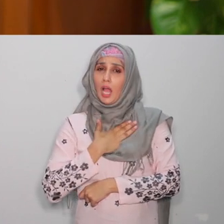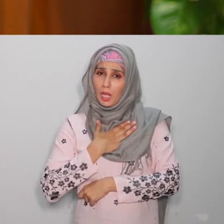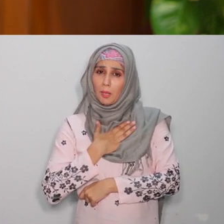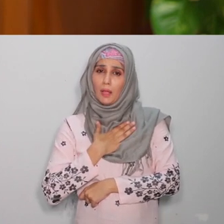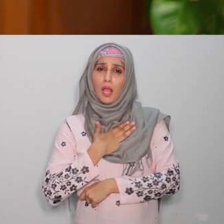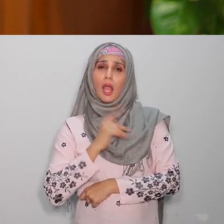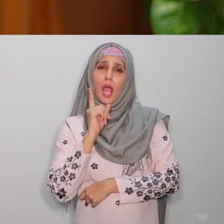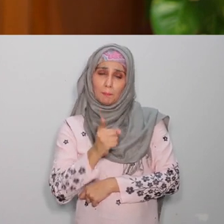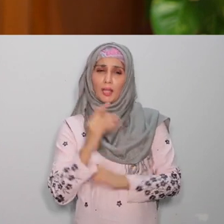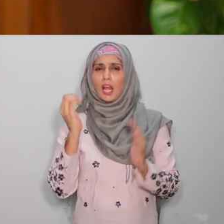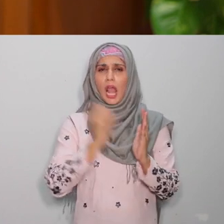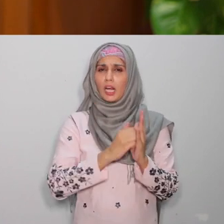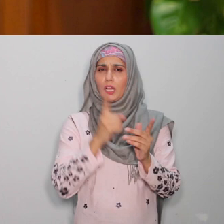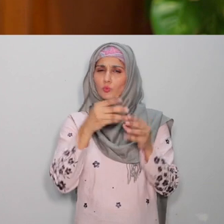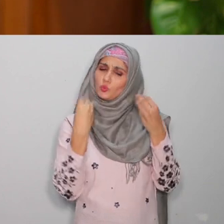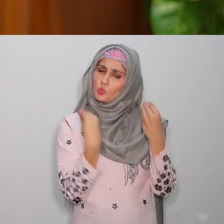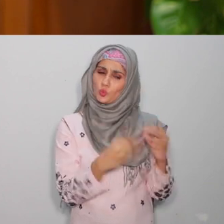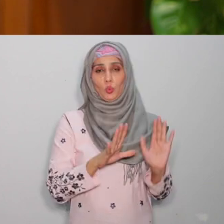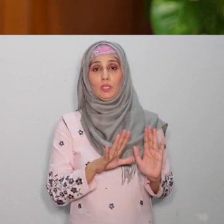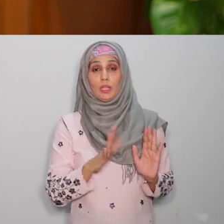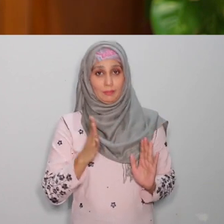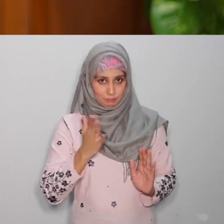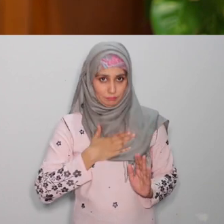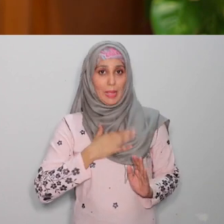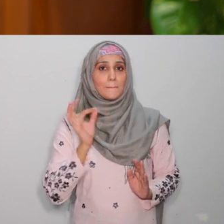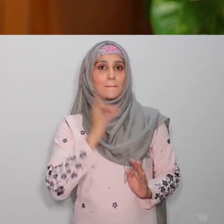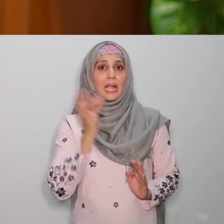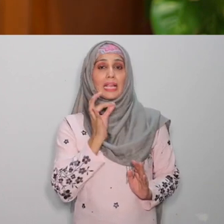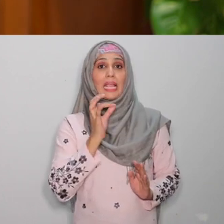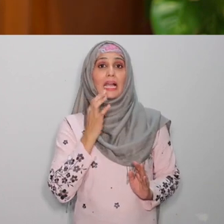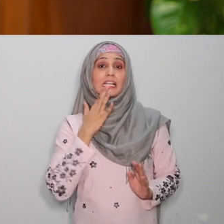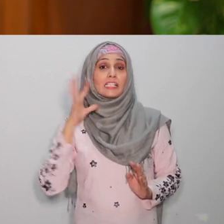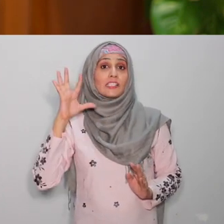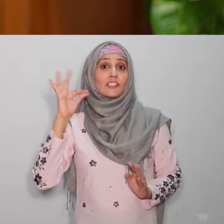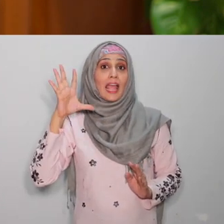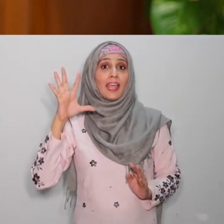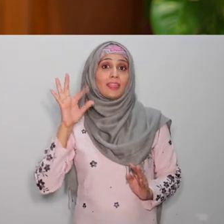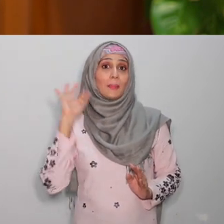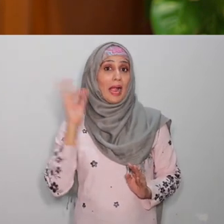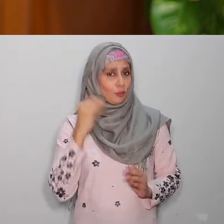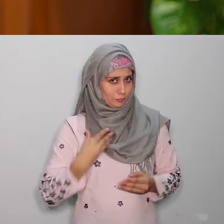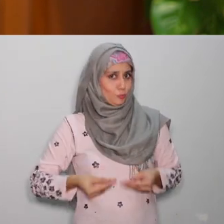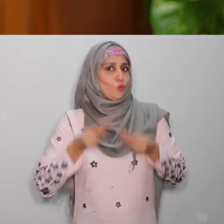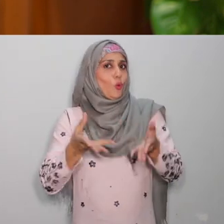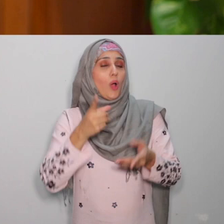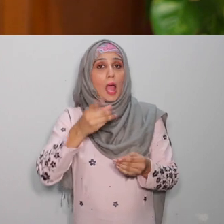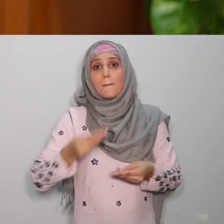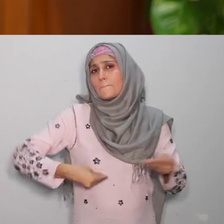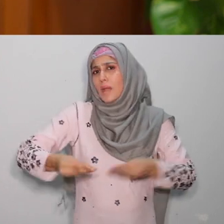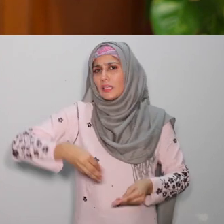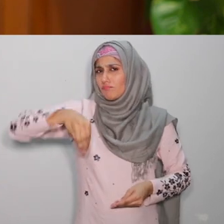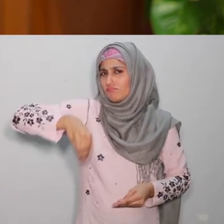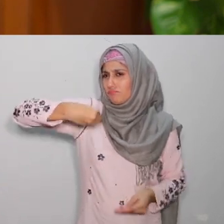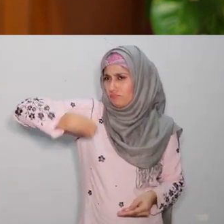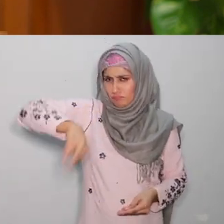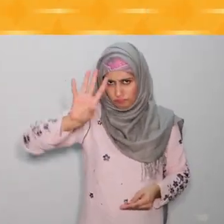क्यों ना हम आपको लकड़ी की जगह शहद दे दें, आप इसे बाजार में ले